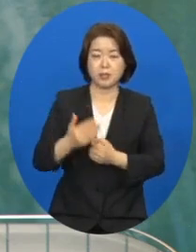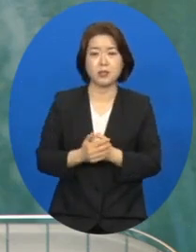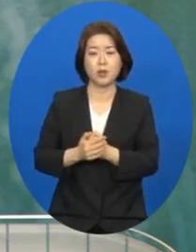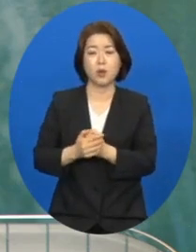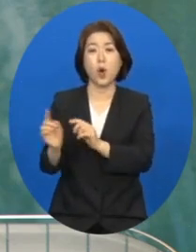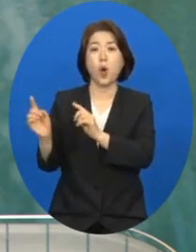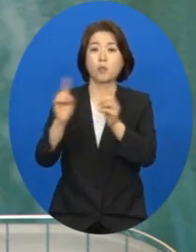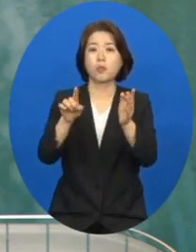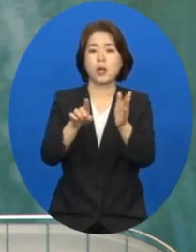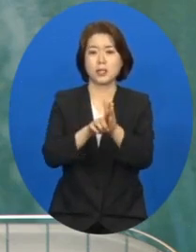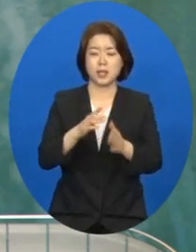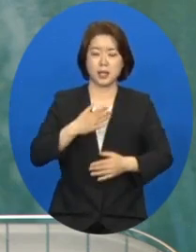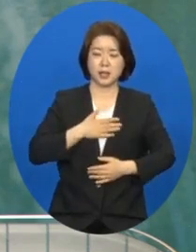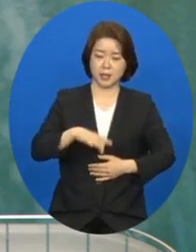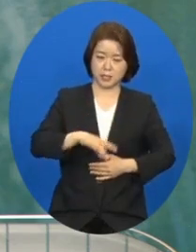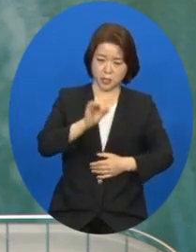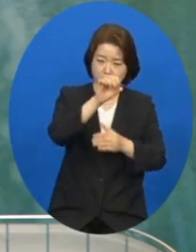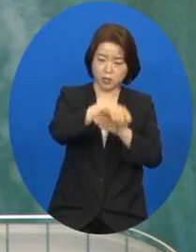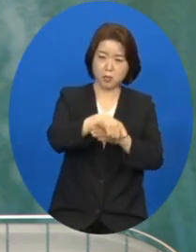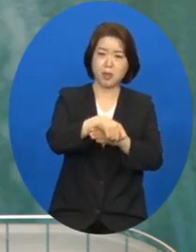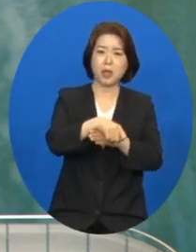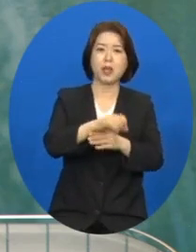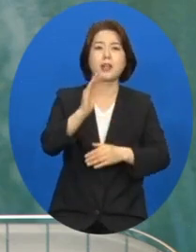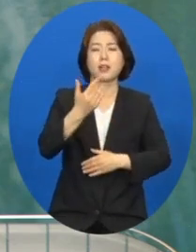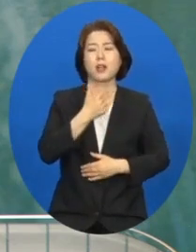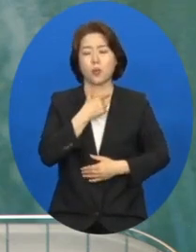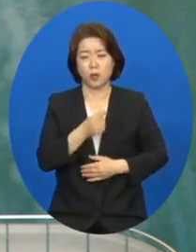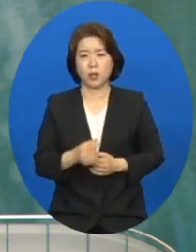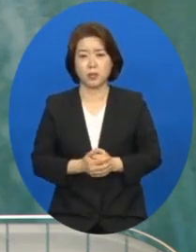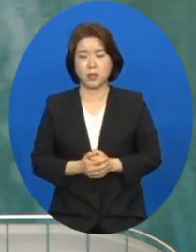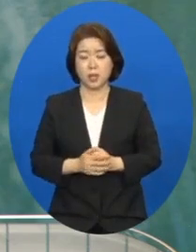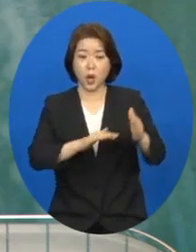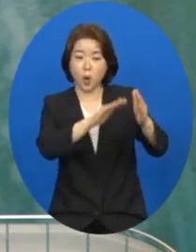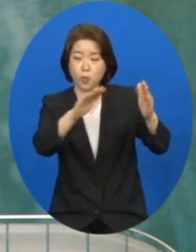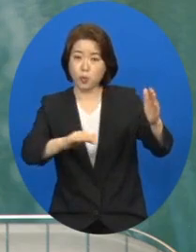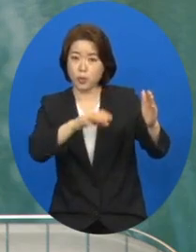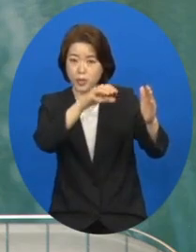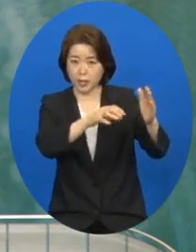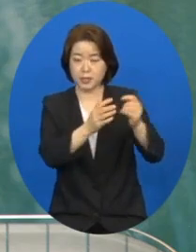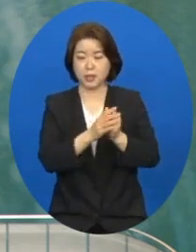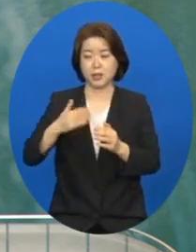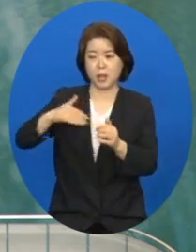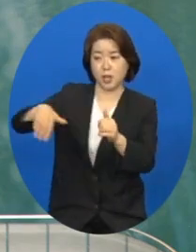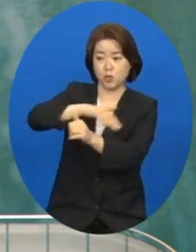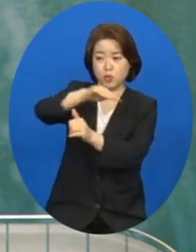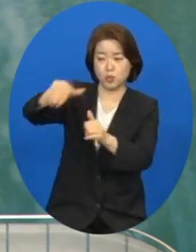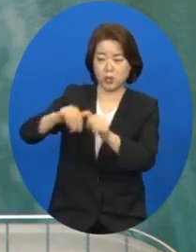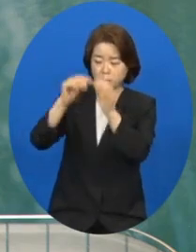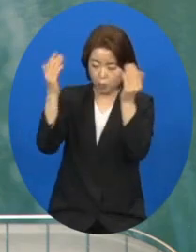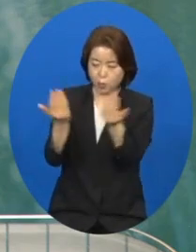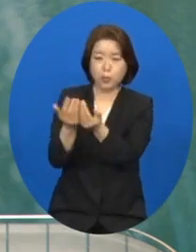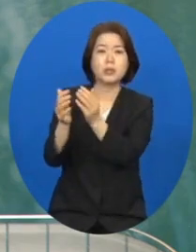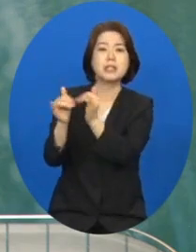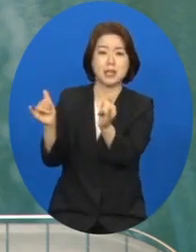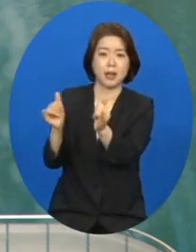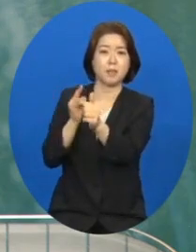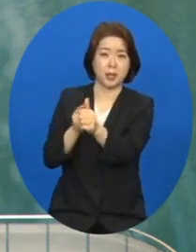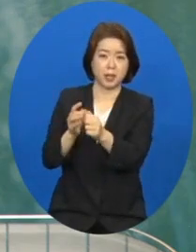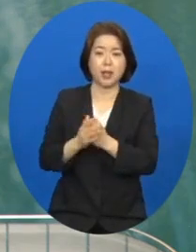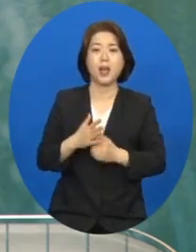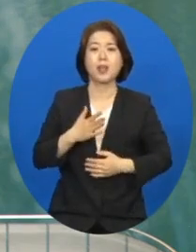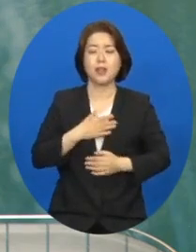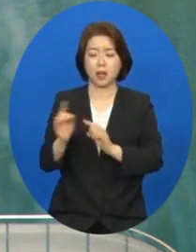부활신앙의 첫 열매가 되기를 원합니다. 우리 가정에 내 주변에 있는 모든 이들에게